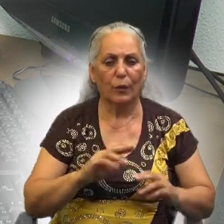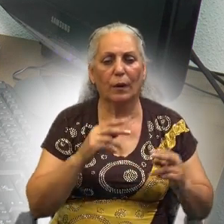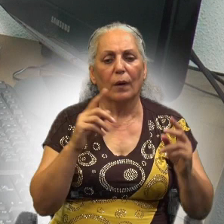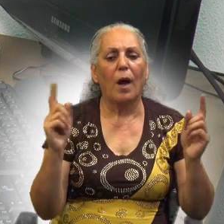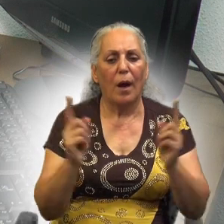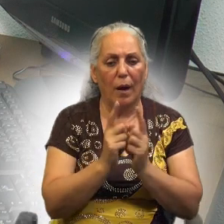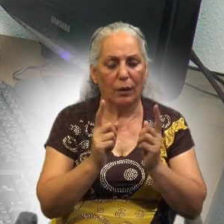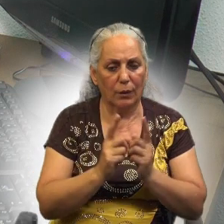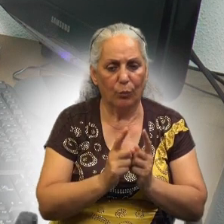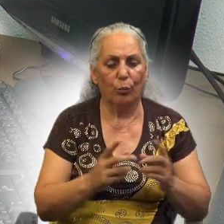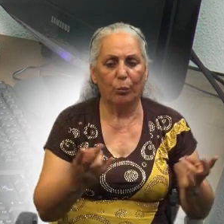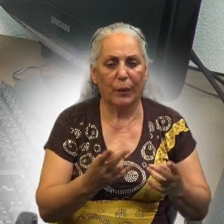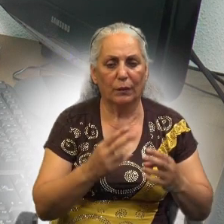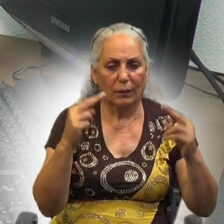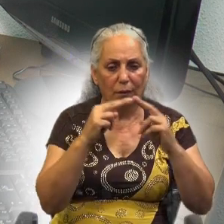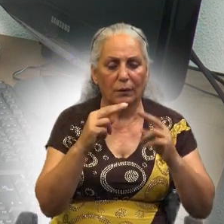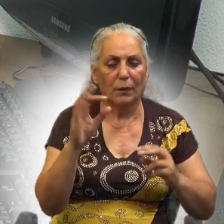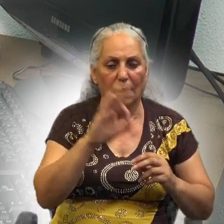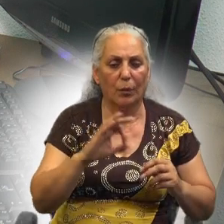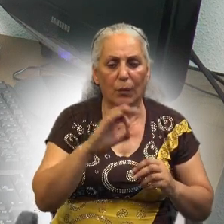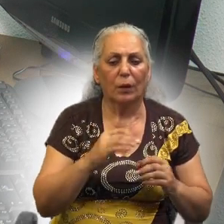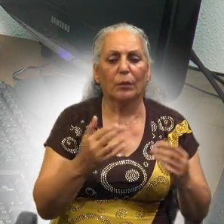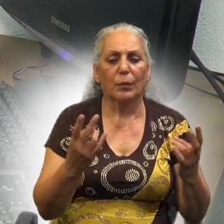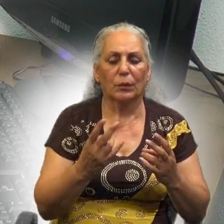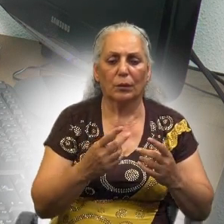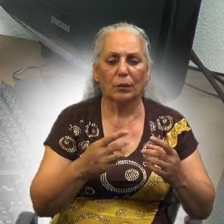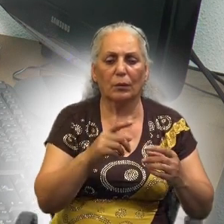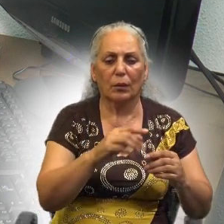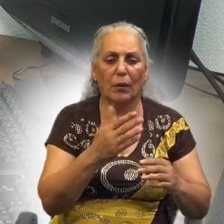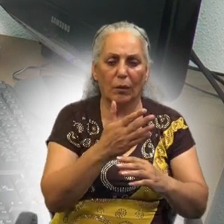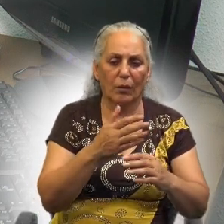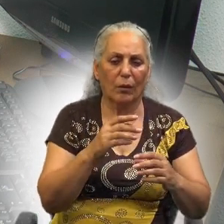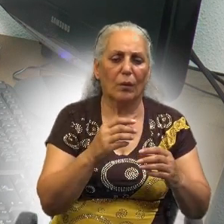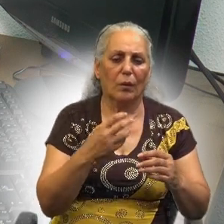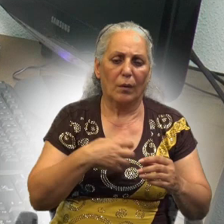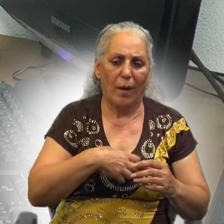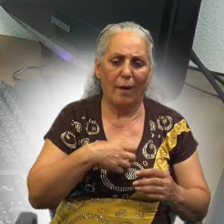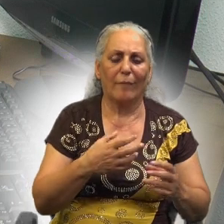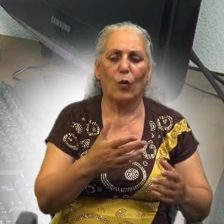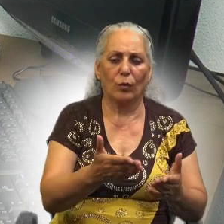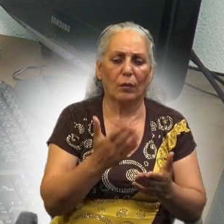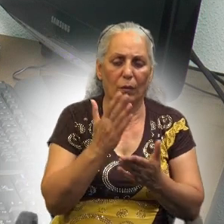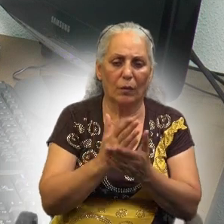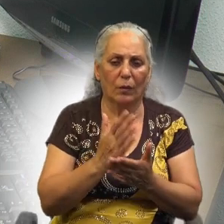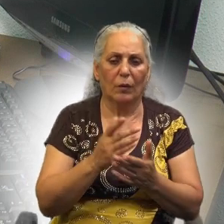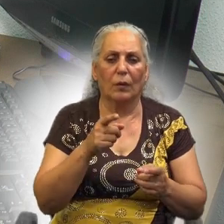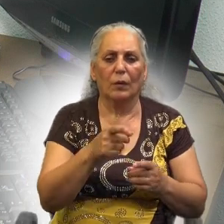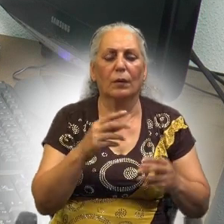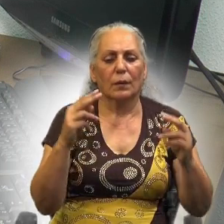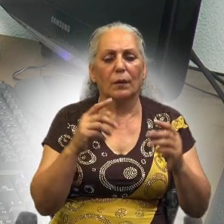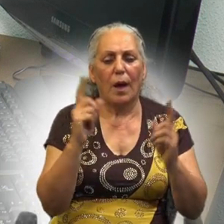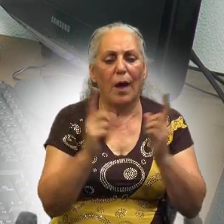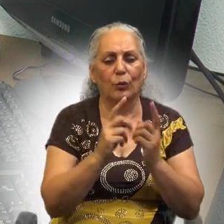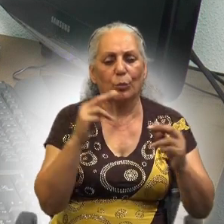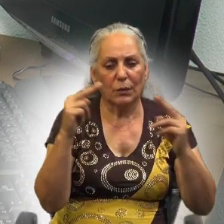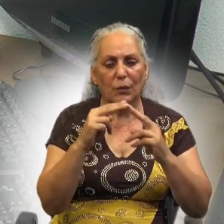պետք է ունենան խորհրդապահական կամ կոնֆիդենցիալ բնույթ, և այս տեսակցությունների հետ կապված մի շատ կարևոր հանգամանք, որ այս տեսակցությունների